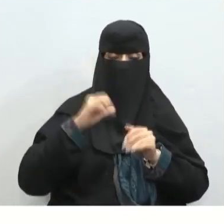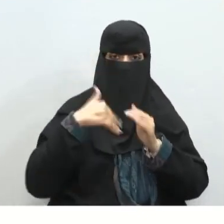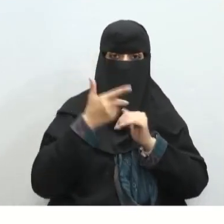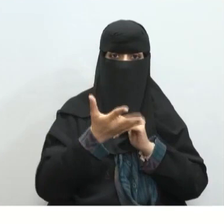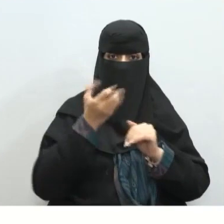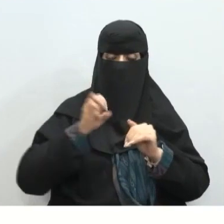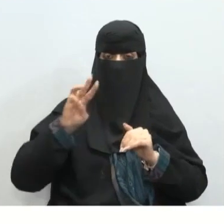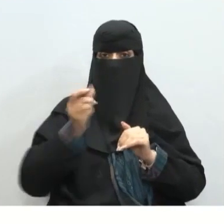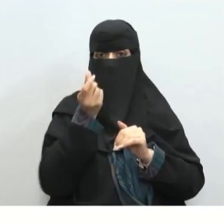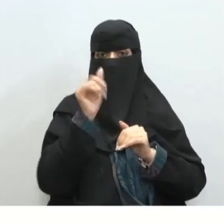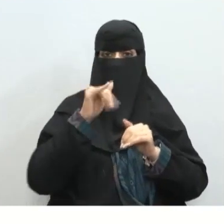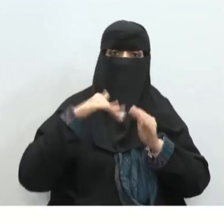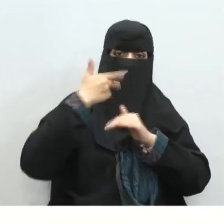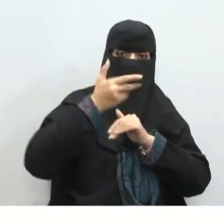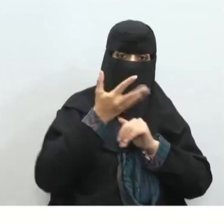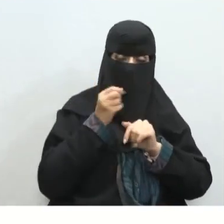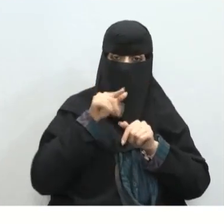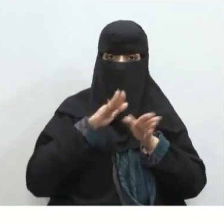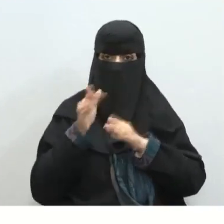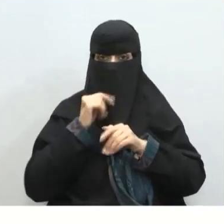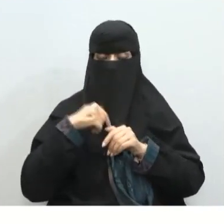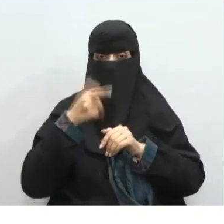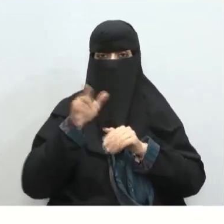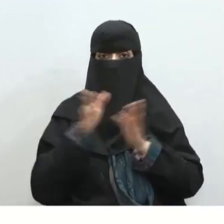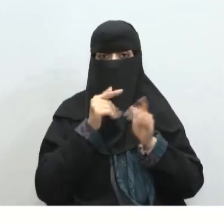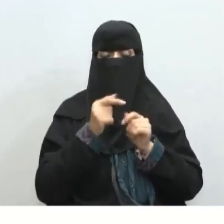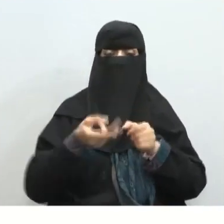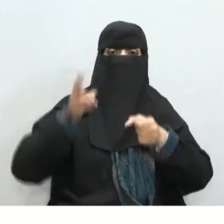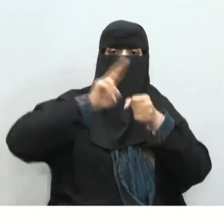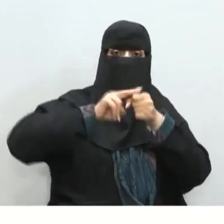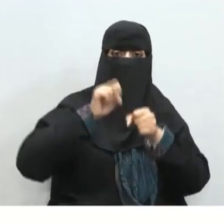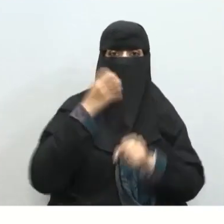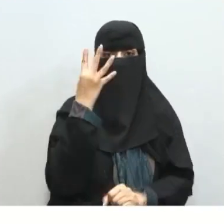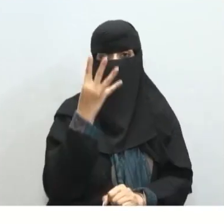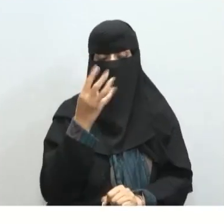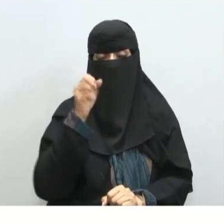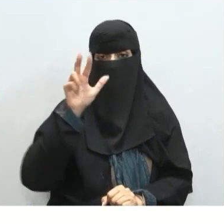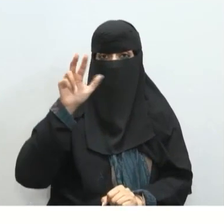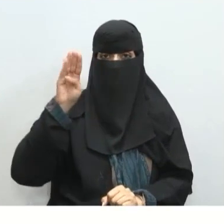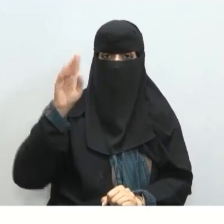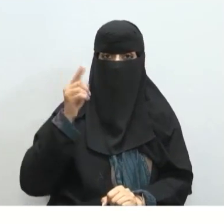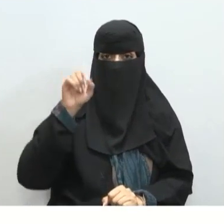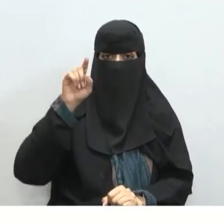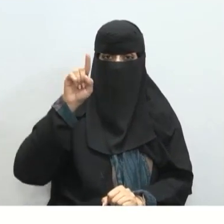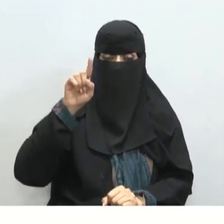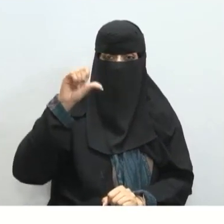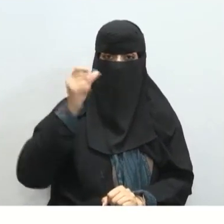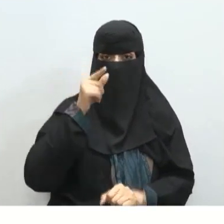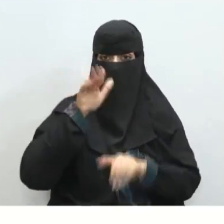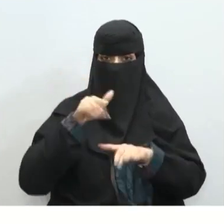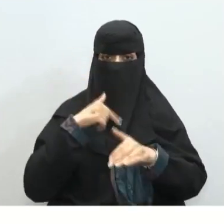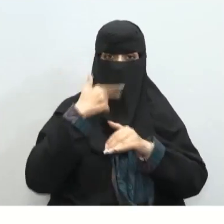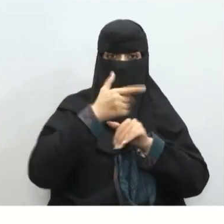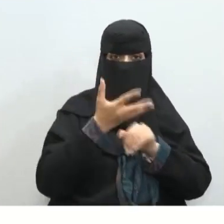ثاني اكسيد كربون اخر ويتكون لدينا ناد اتش فيعود المركب رباعي الكربون ويكون هنالك